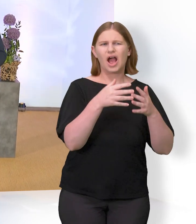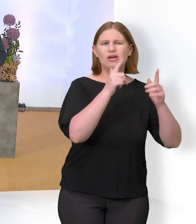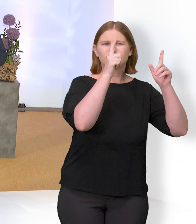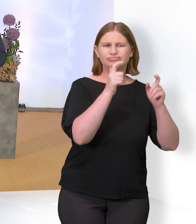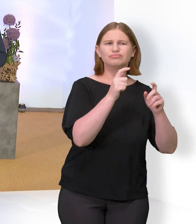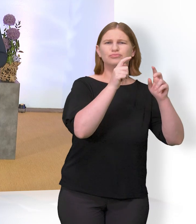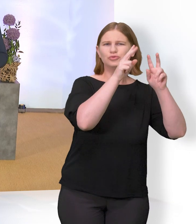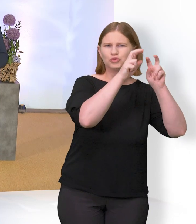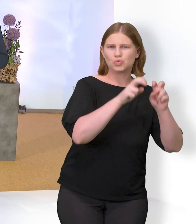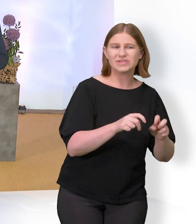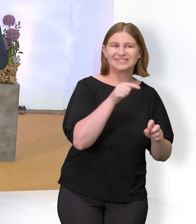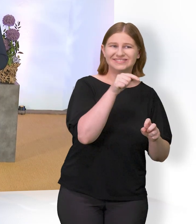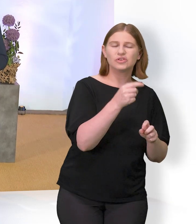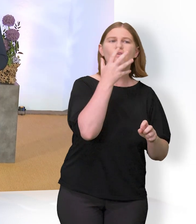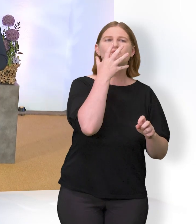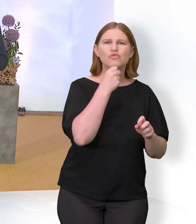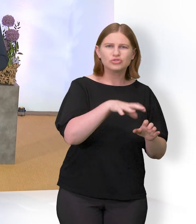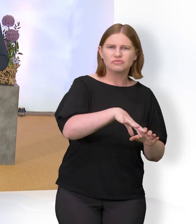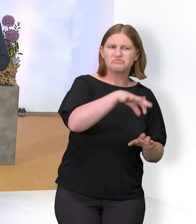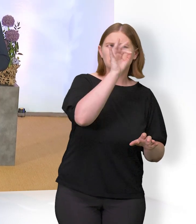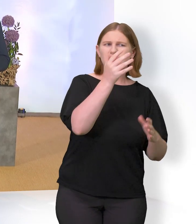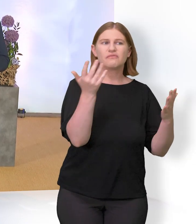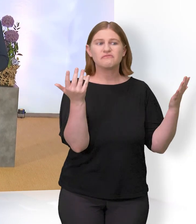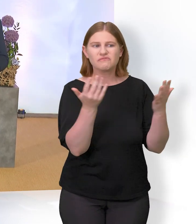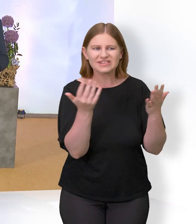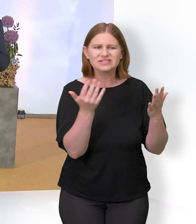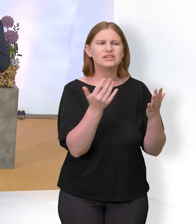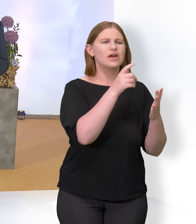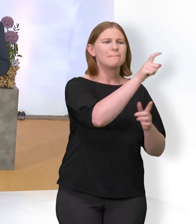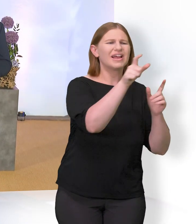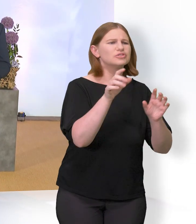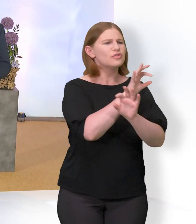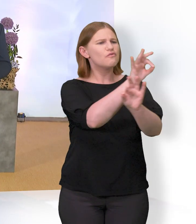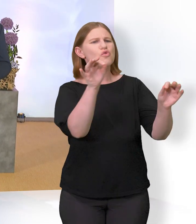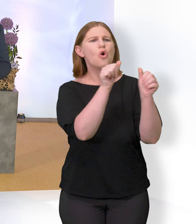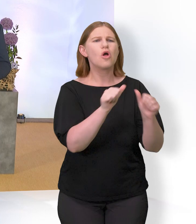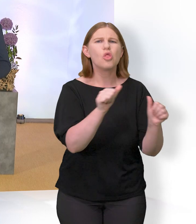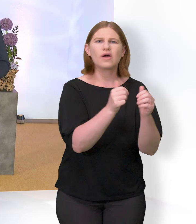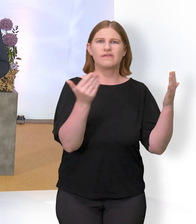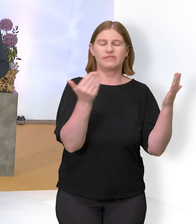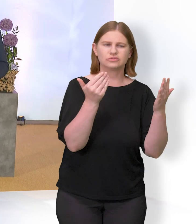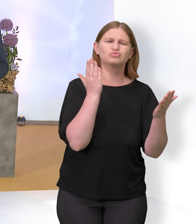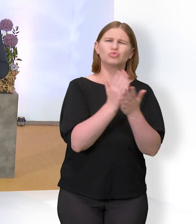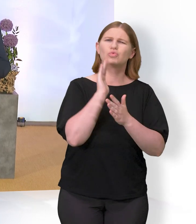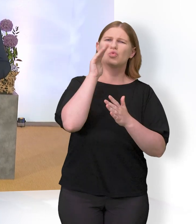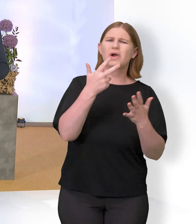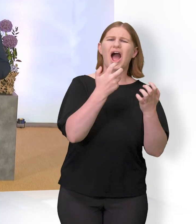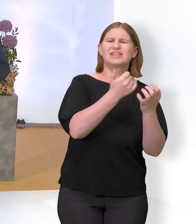was Menschen wirklich glücklich macht. Und seit mehr als 80 Jahren haben die Wissenschaftler